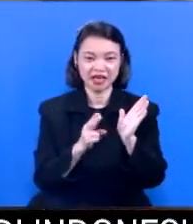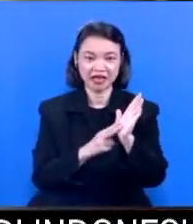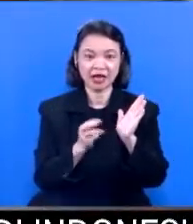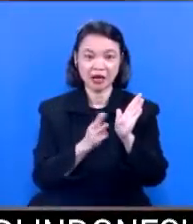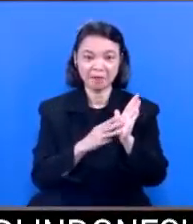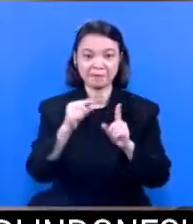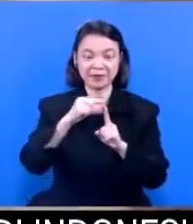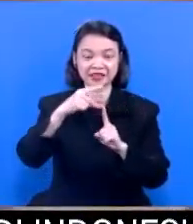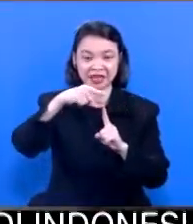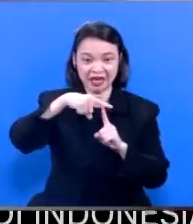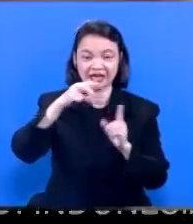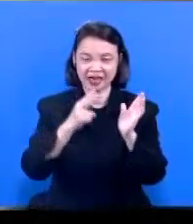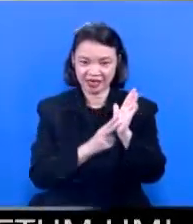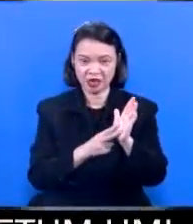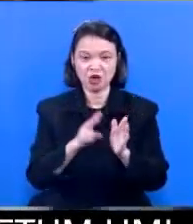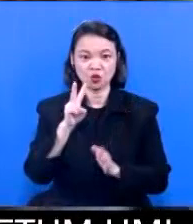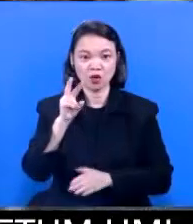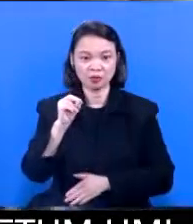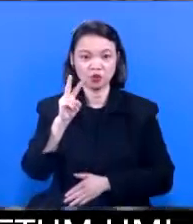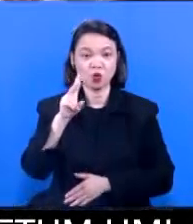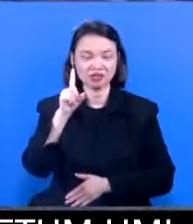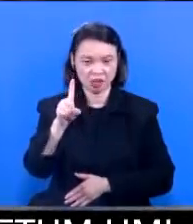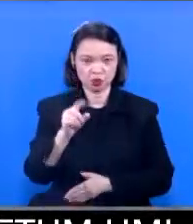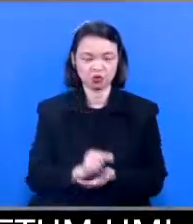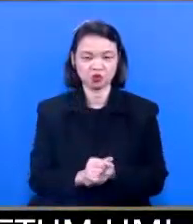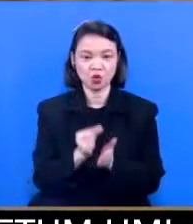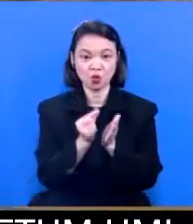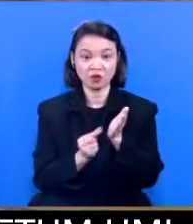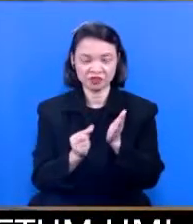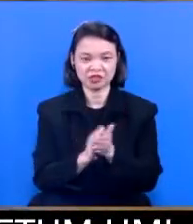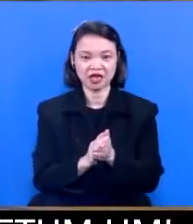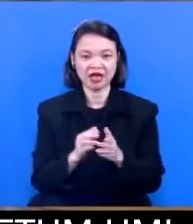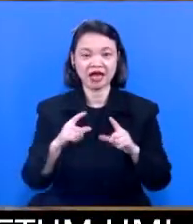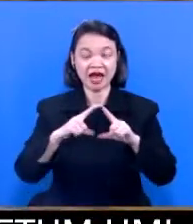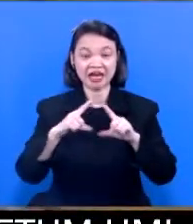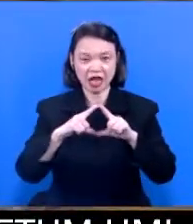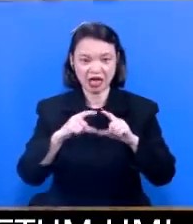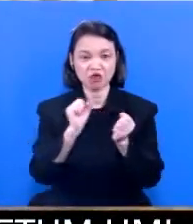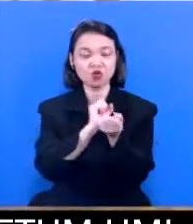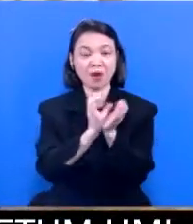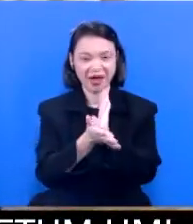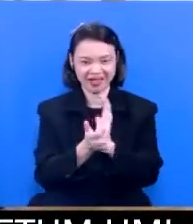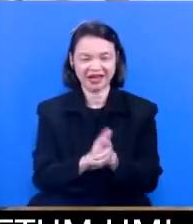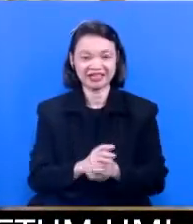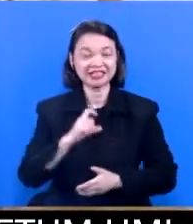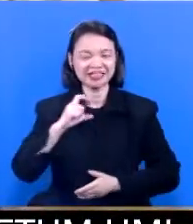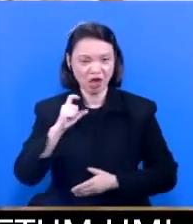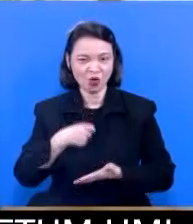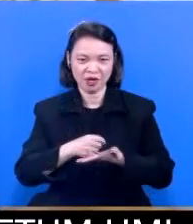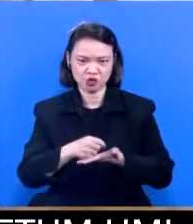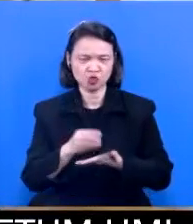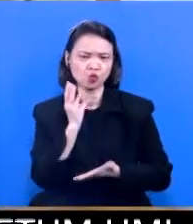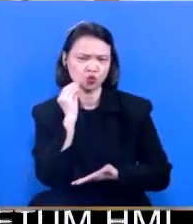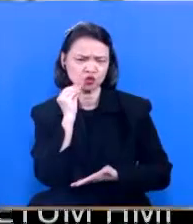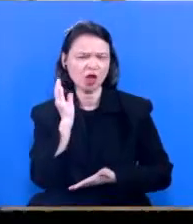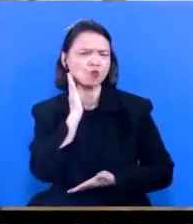negeri SNMPTN 2021 di Universitas Erlangga, Surabaya. Menjadi calon mahasiswi dengan usia yang